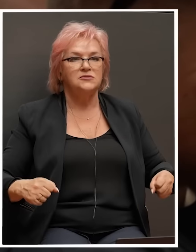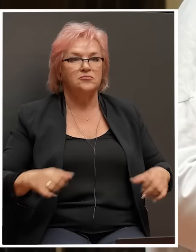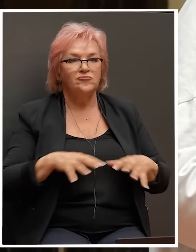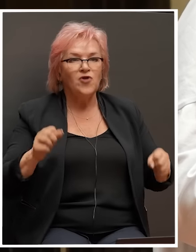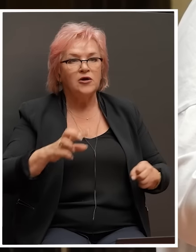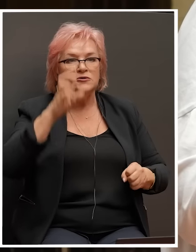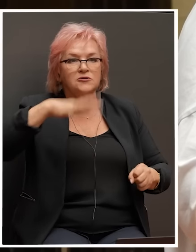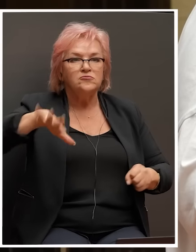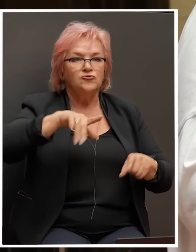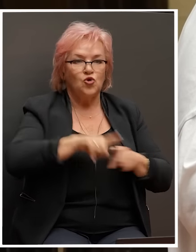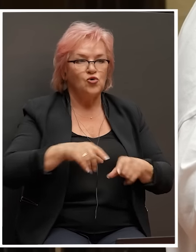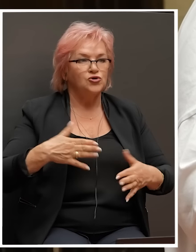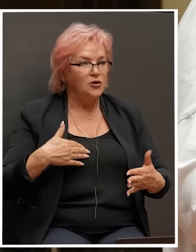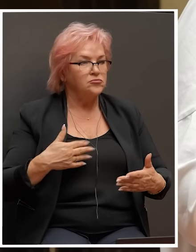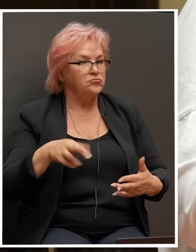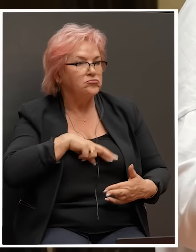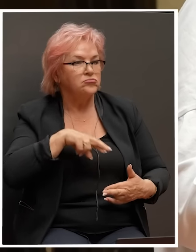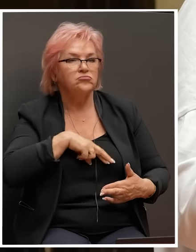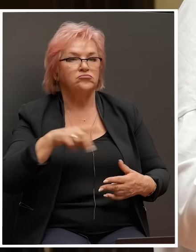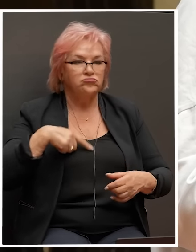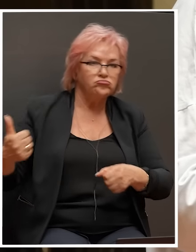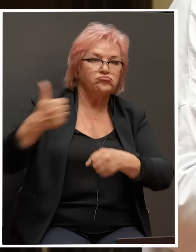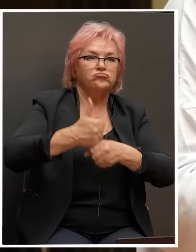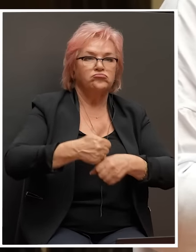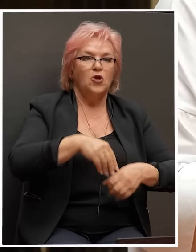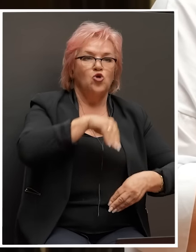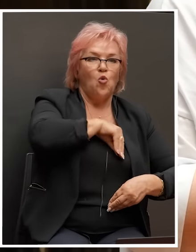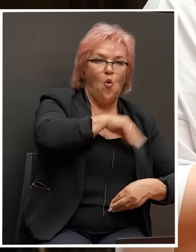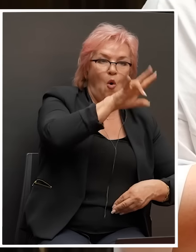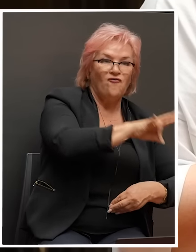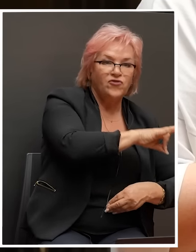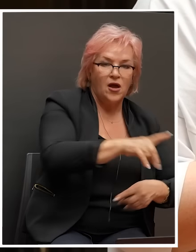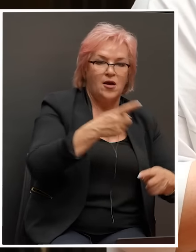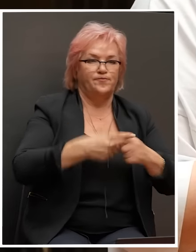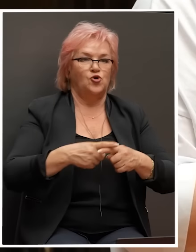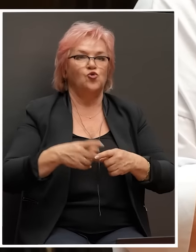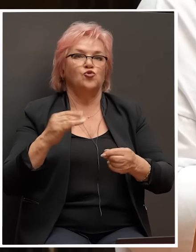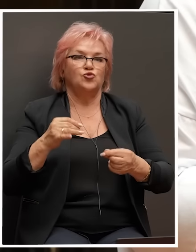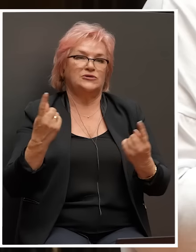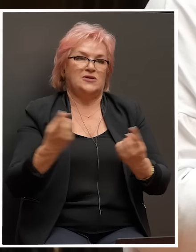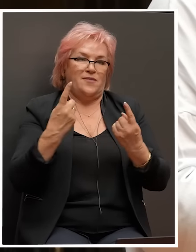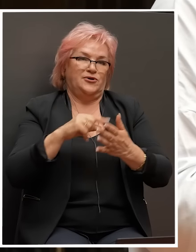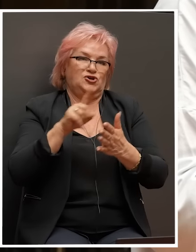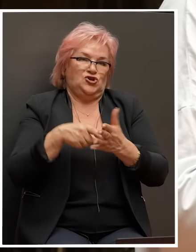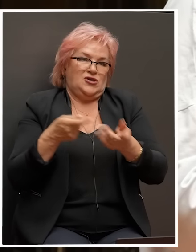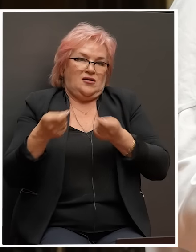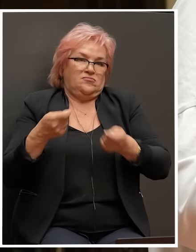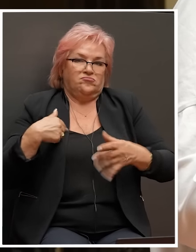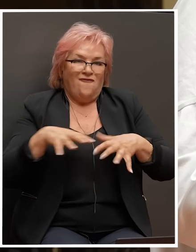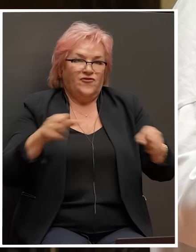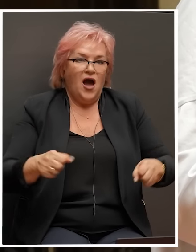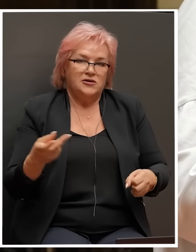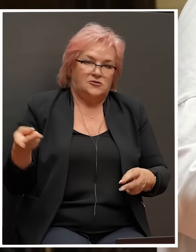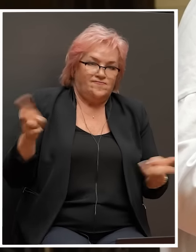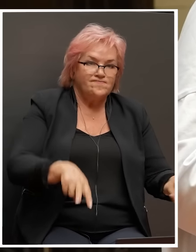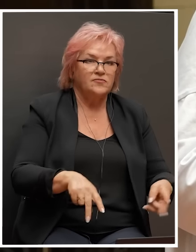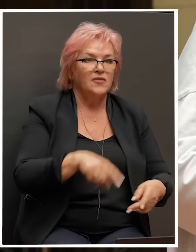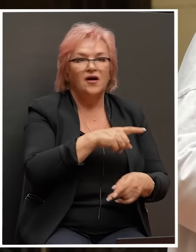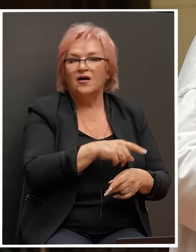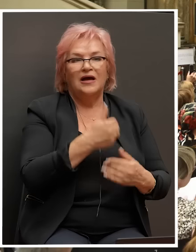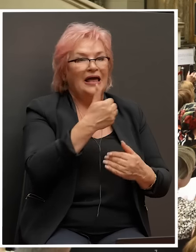Они начинают претендовать на главенство власти духовной над властью светской. Это никогда не хорошо не заканчивается, для папы это тоже хорошо